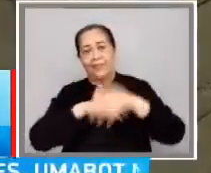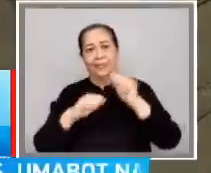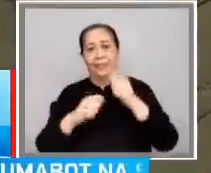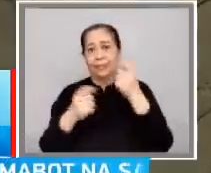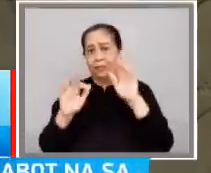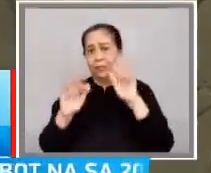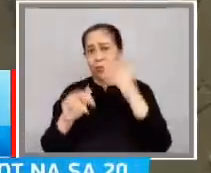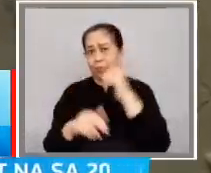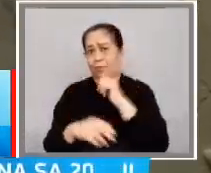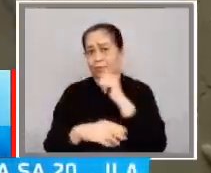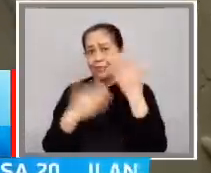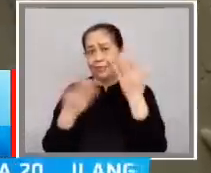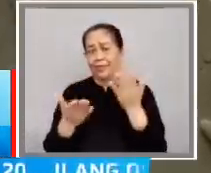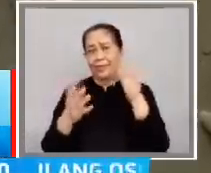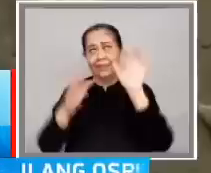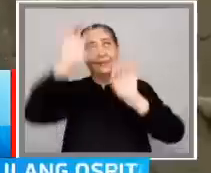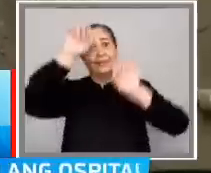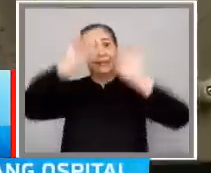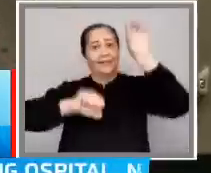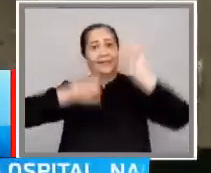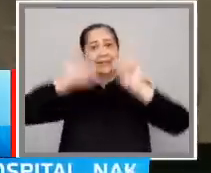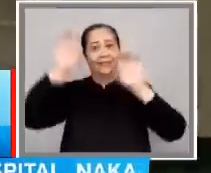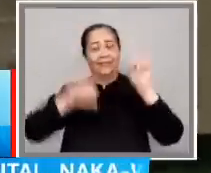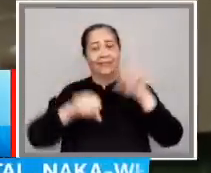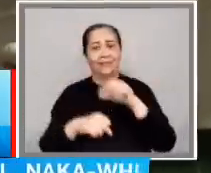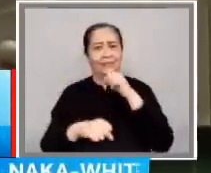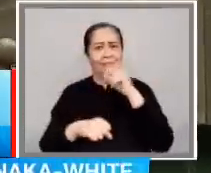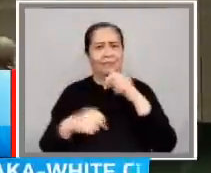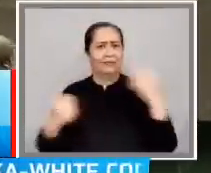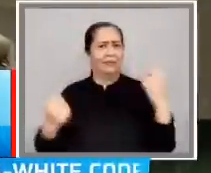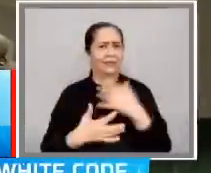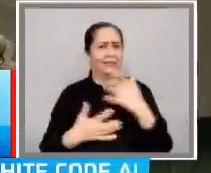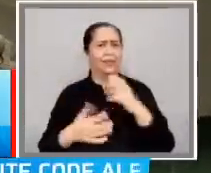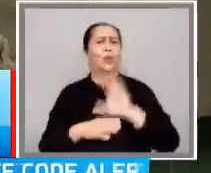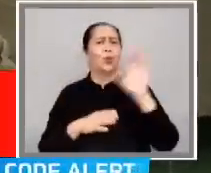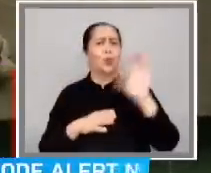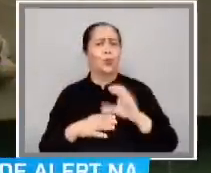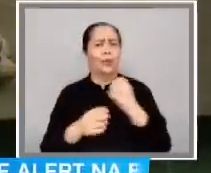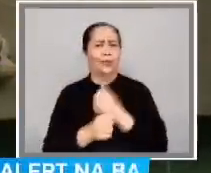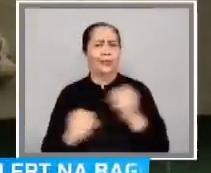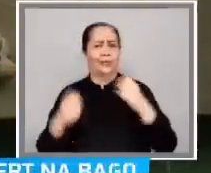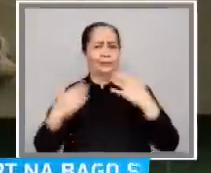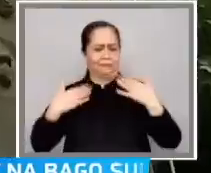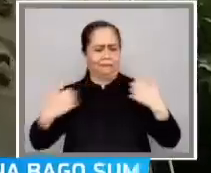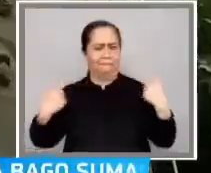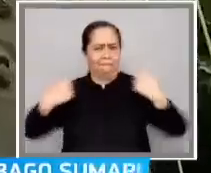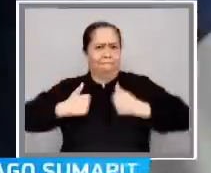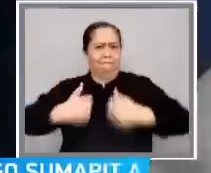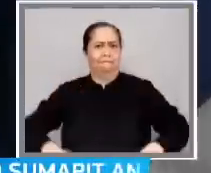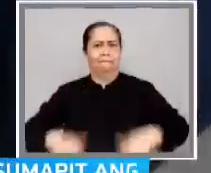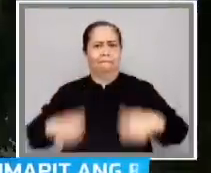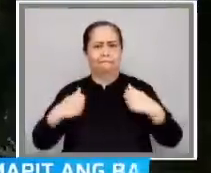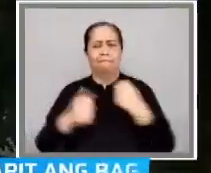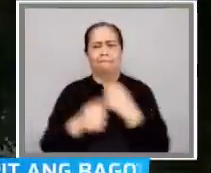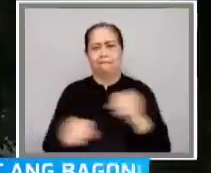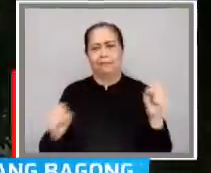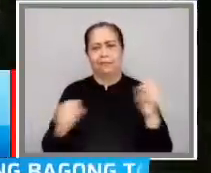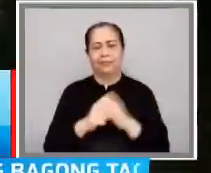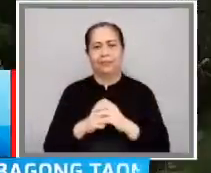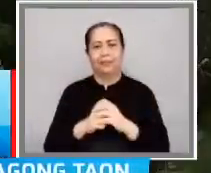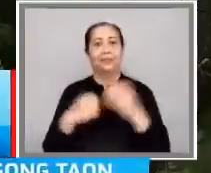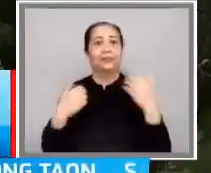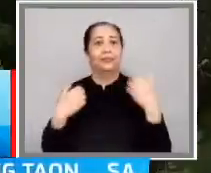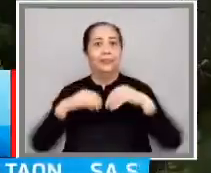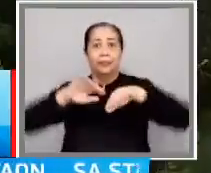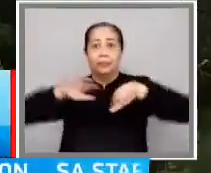itong wall climbing. At hindi ka naman daw kailangan matakot dahil kompleto sila dito sa mga safety gears. Bukod dito, may swimming